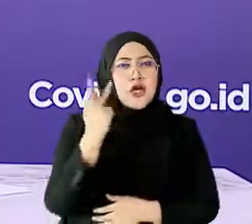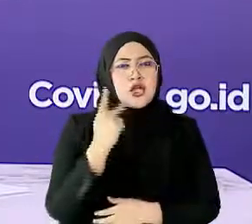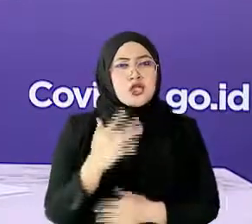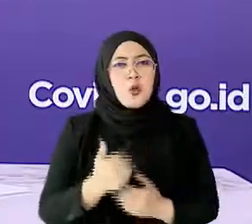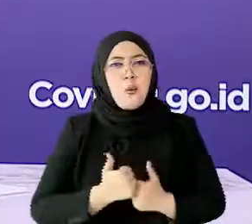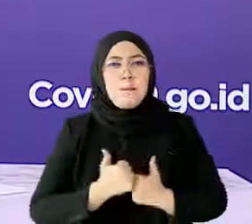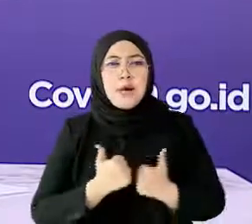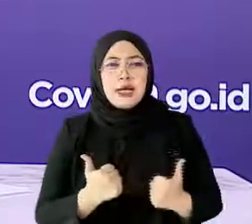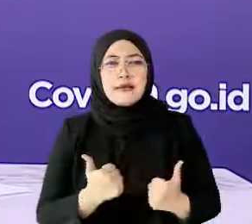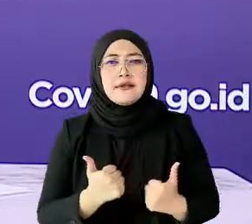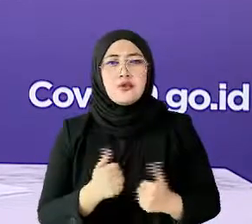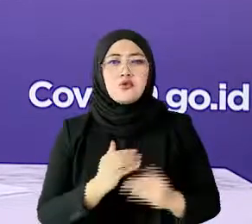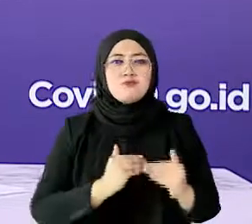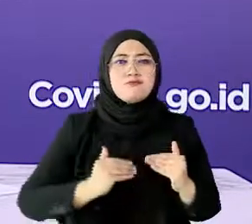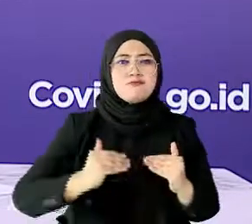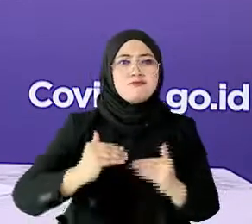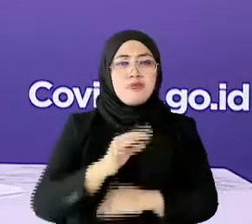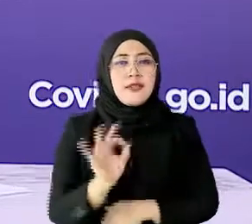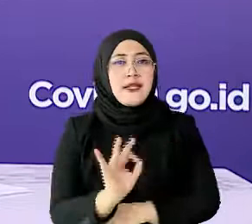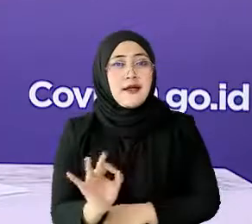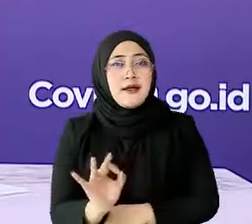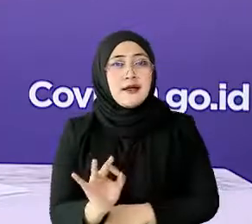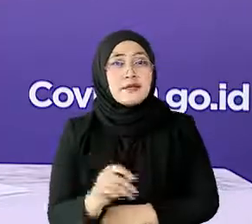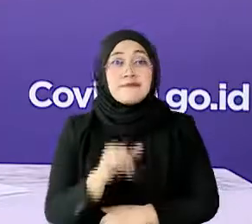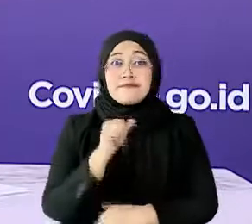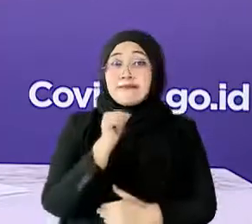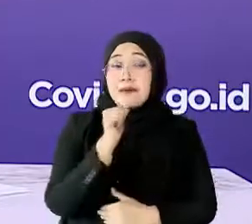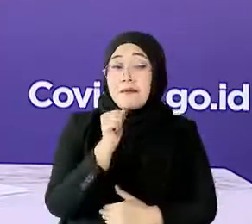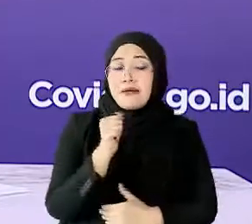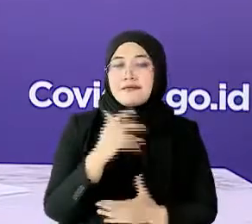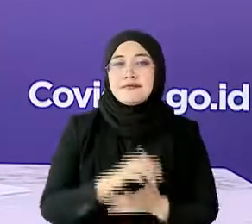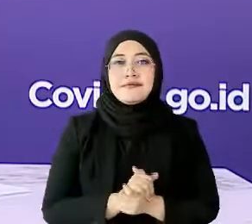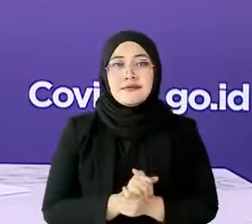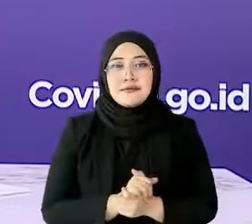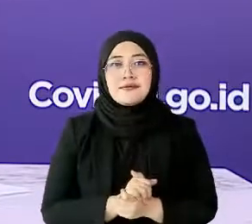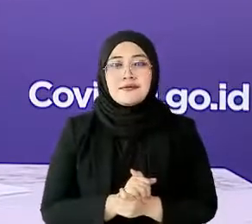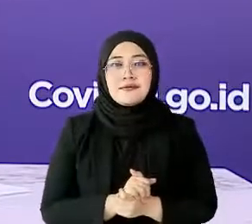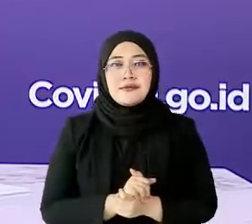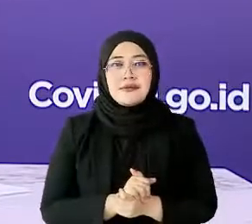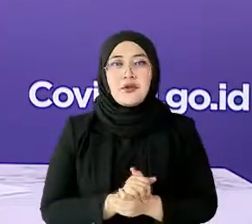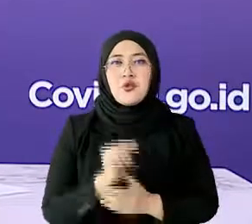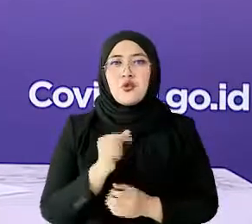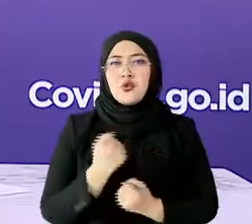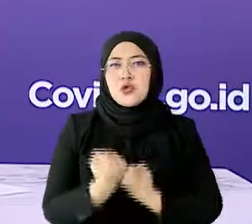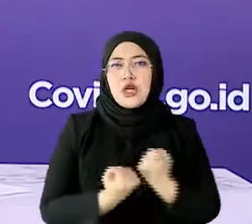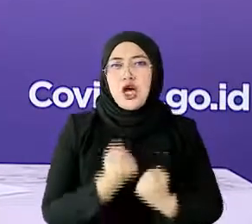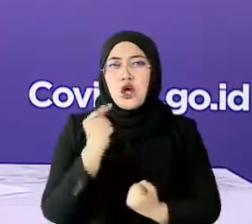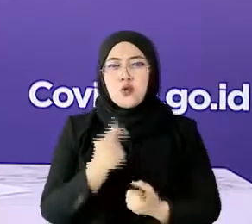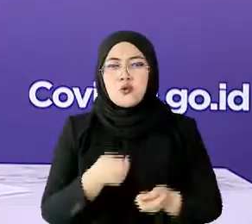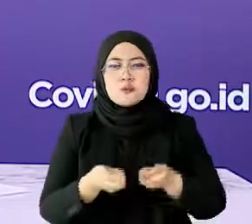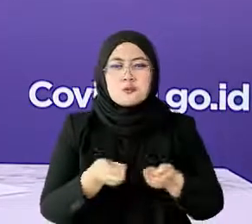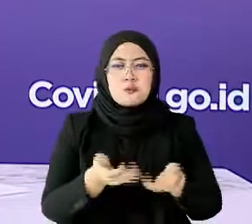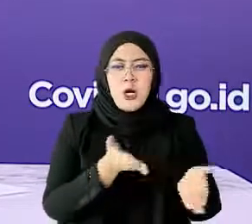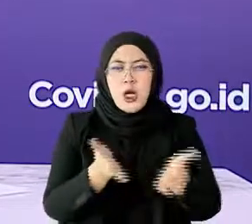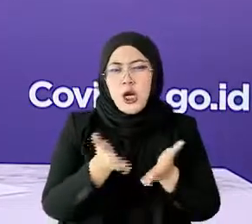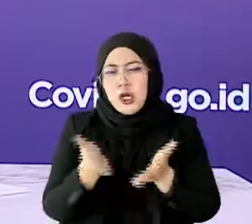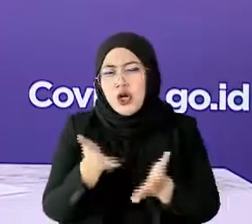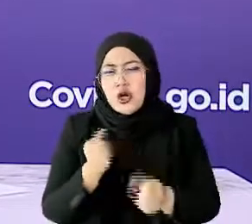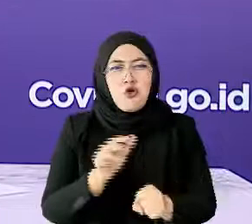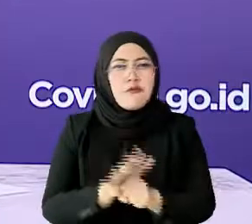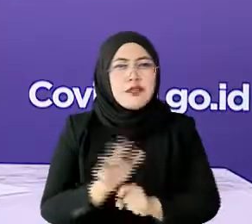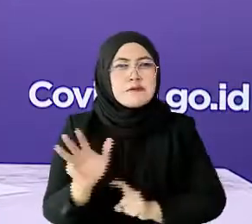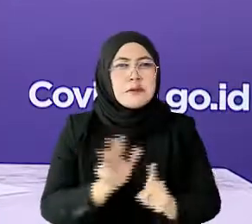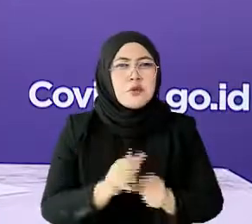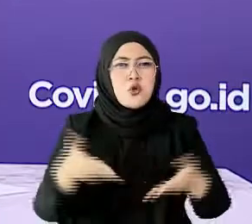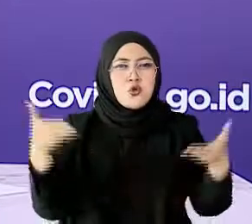agar dapat mencegah lonjakan kasus sedini mungkin berikut adalah ilustrasi upaya taktis pengendalian coffee 19